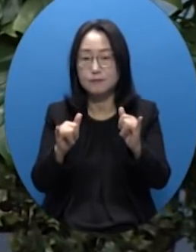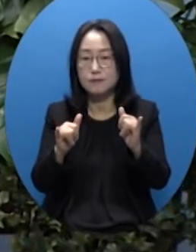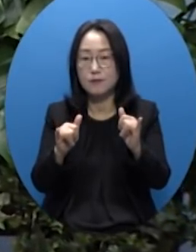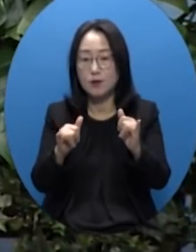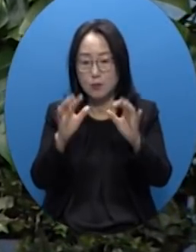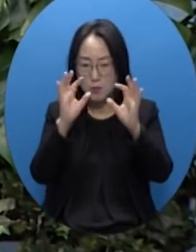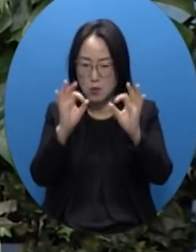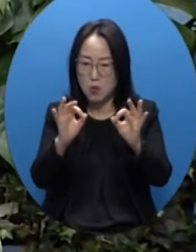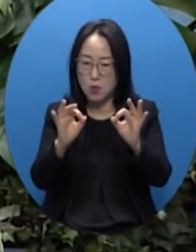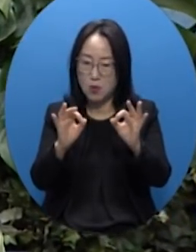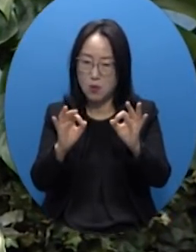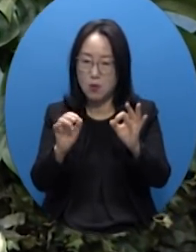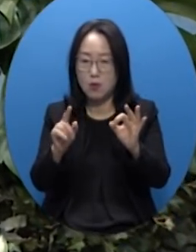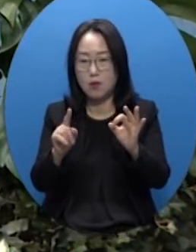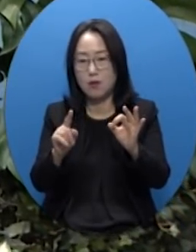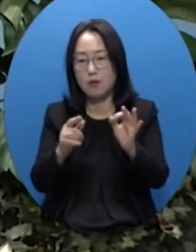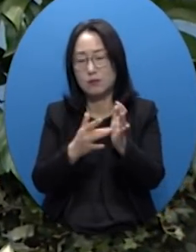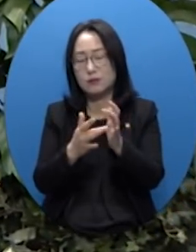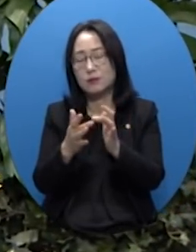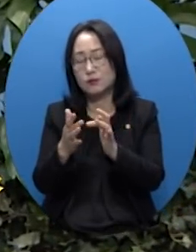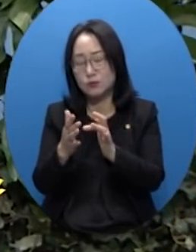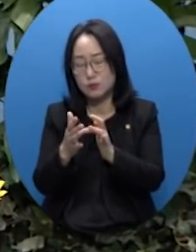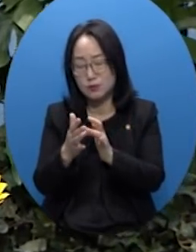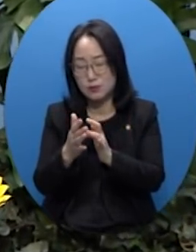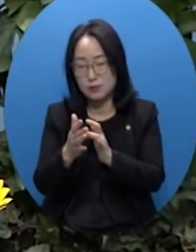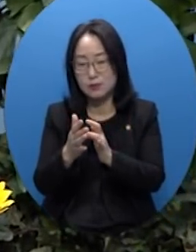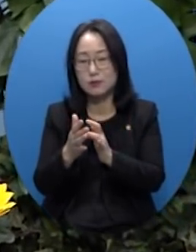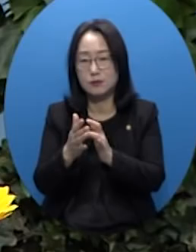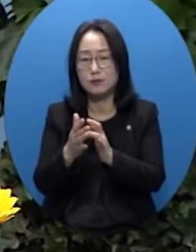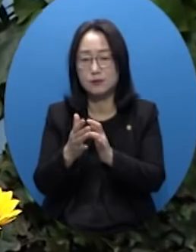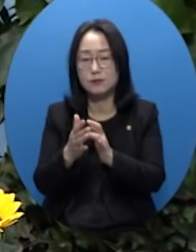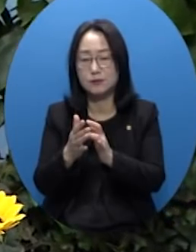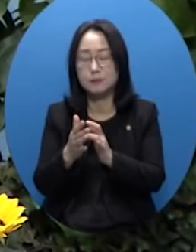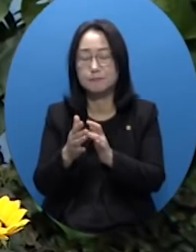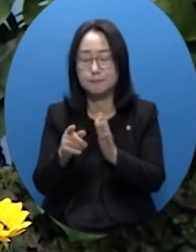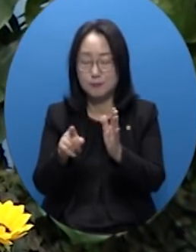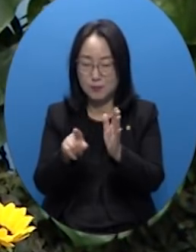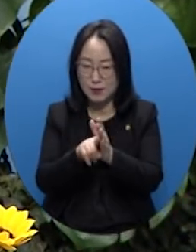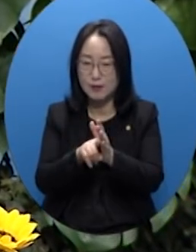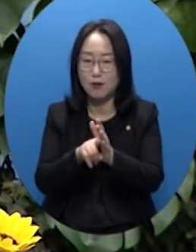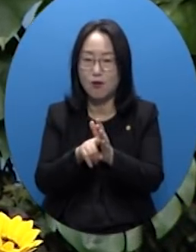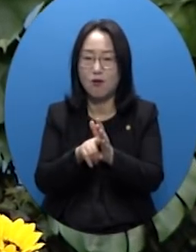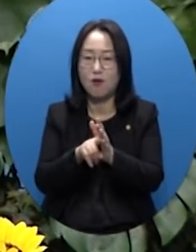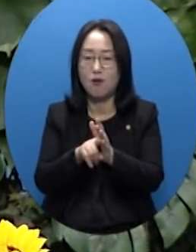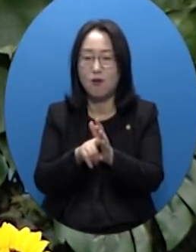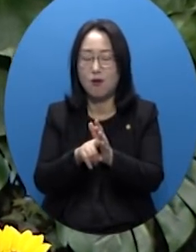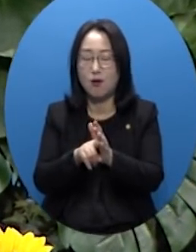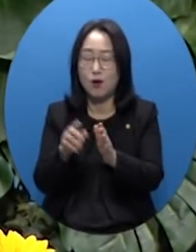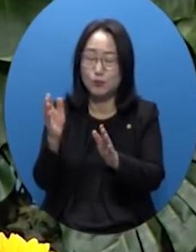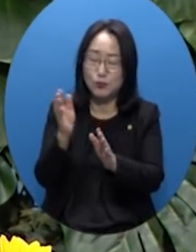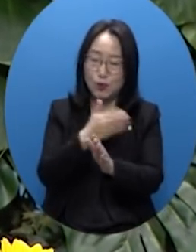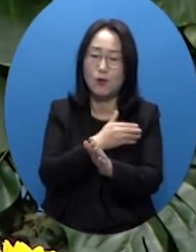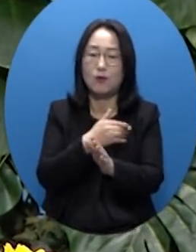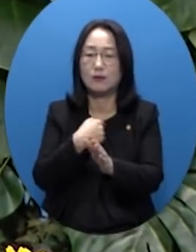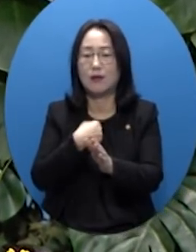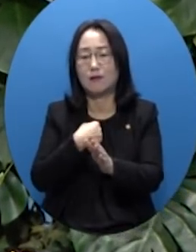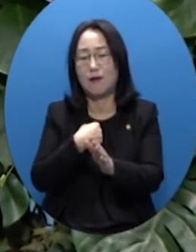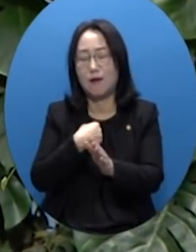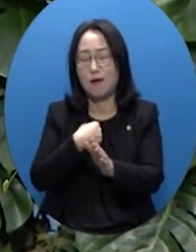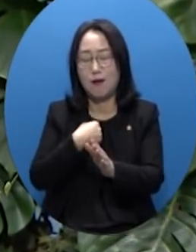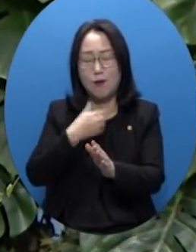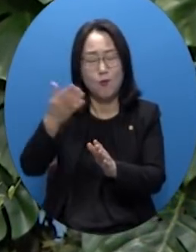예수님 안에서 나의 아픈 과거를 이면 되는데 예수 없이 사는 사람들은